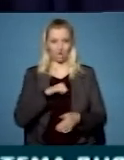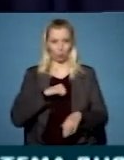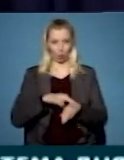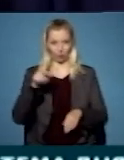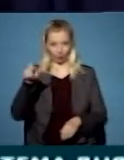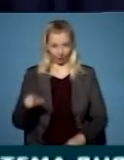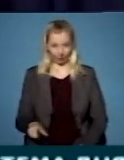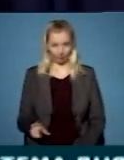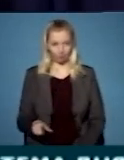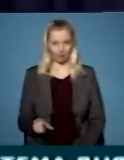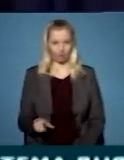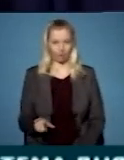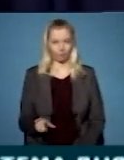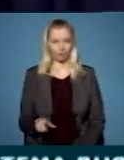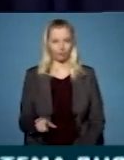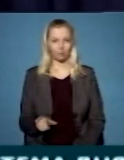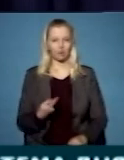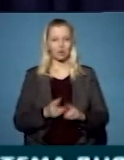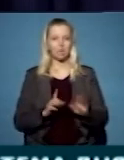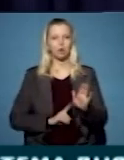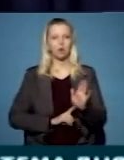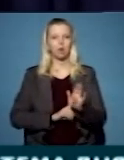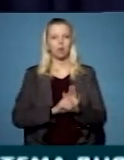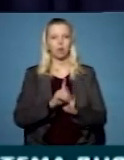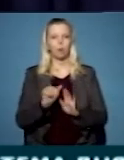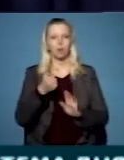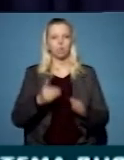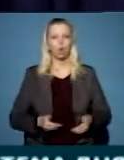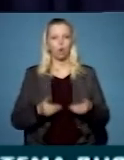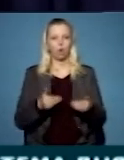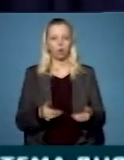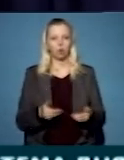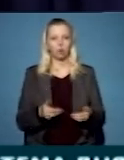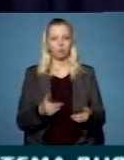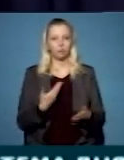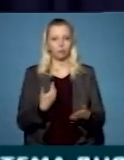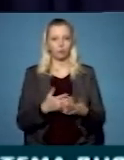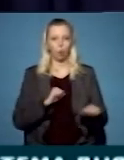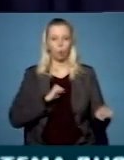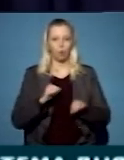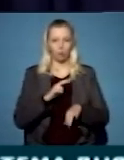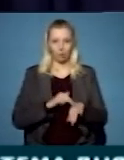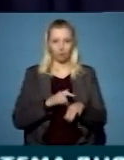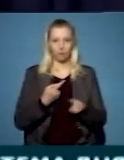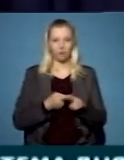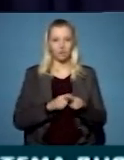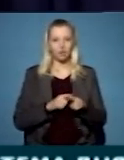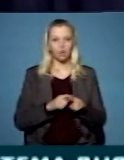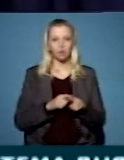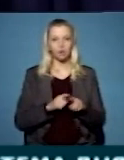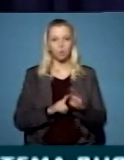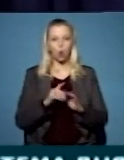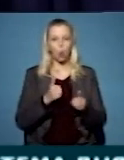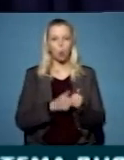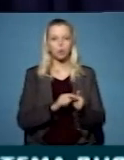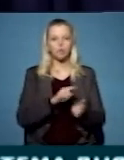патрульного поліцейського. От. А це тільки початок, от перший крок. Ну, наприклад, управління патрульної поліції запускалося кожне місто